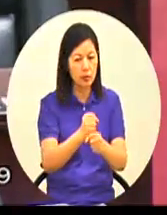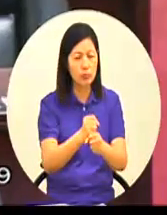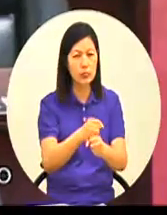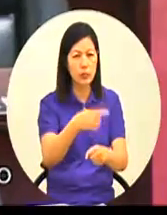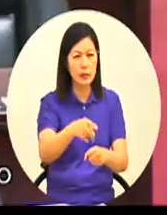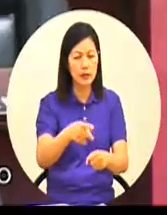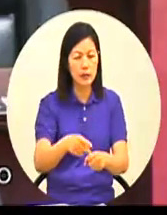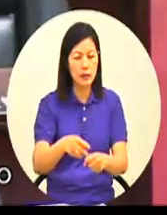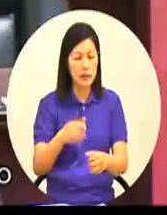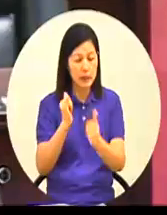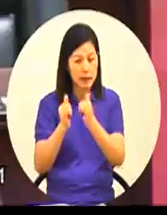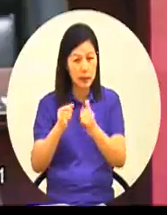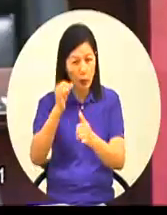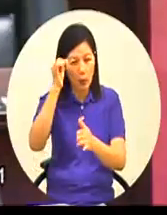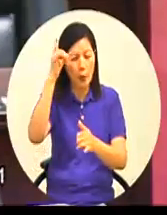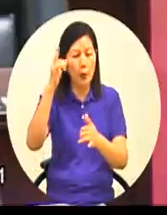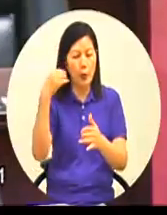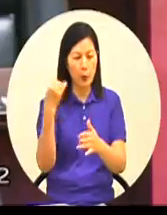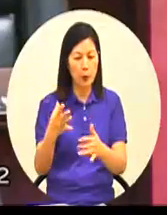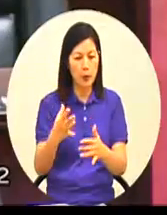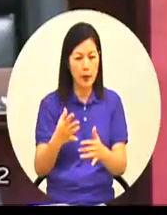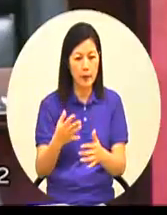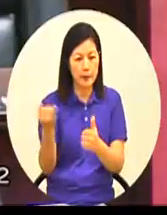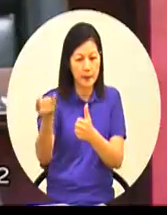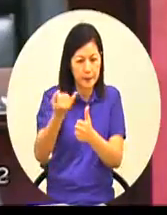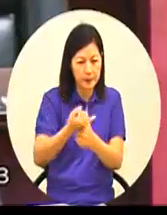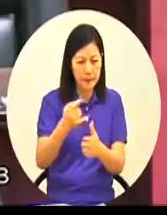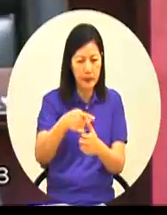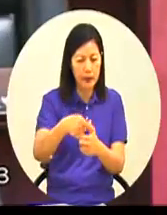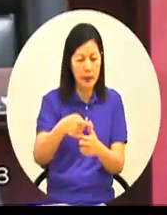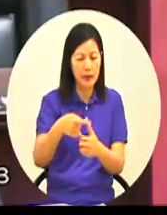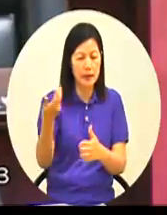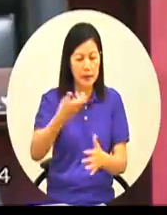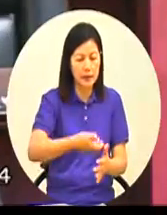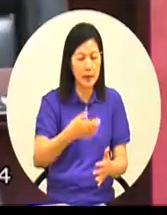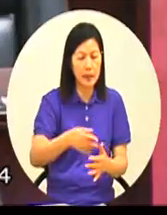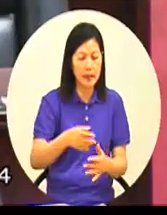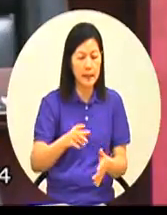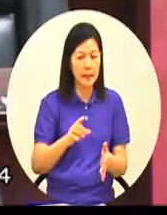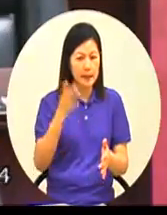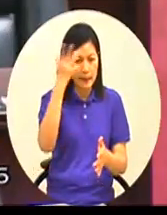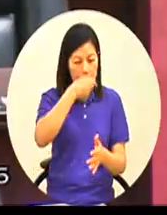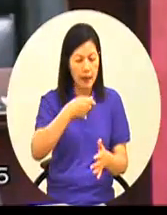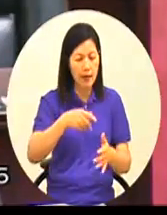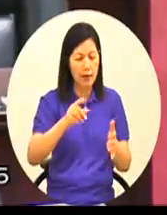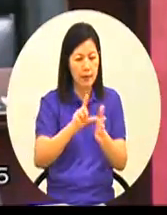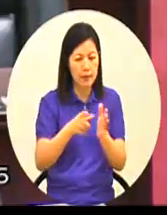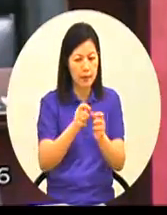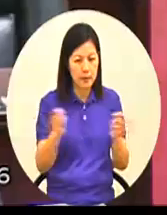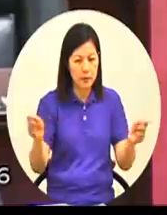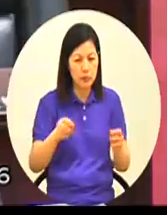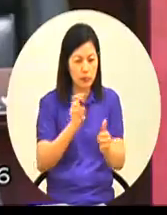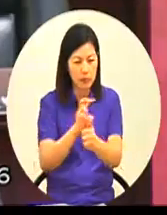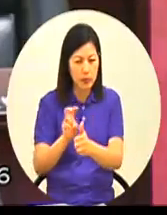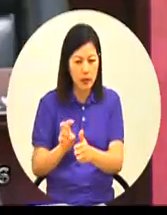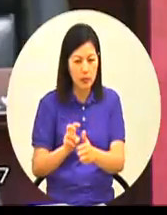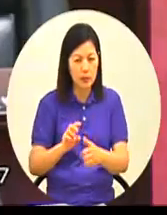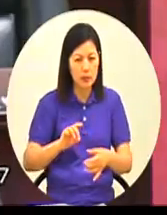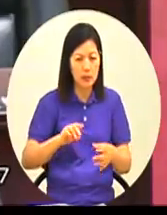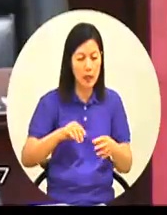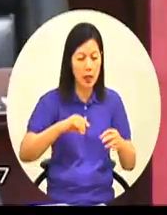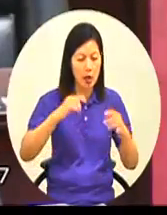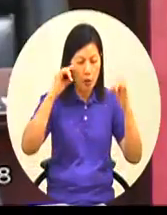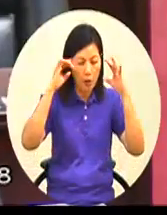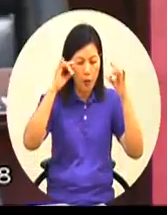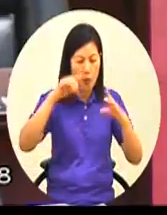会创新的部分、新移民的部分、好老人长照的部分，如何活化地方闲置